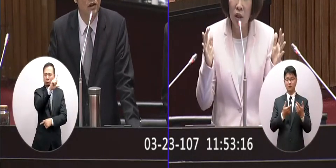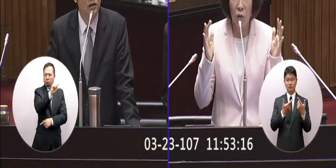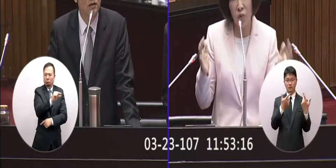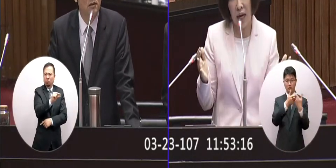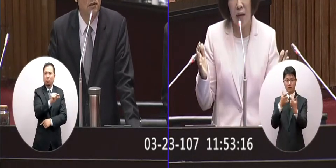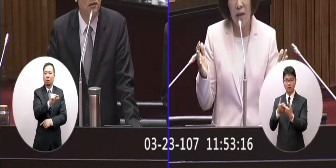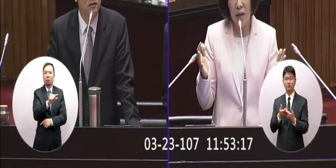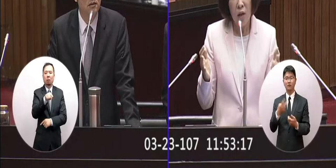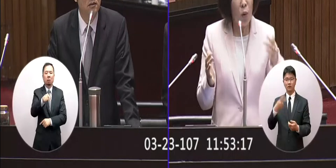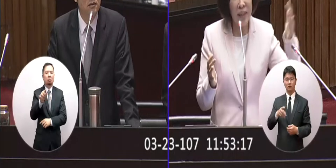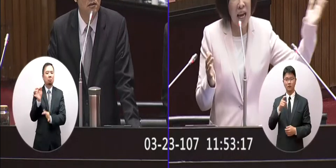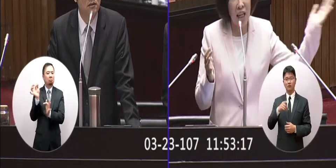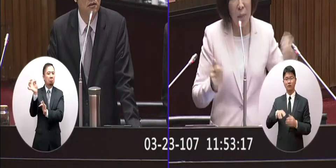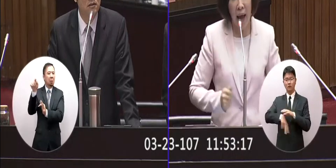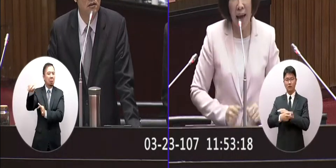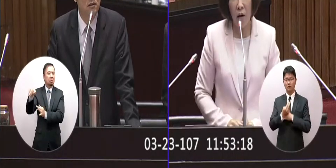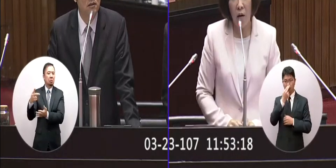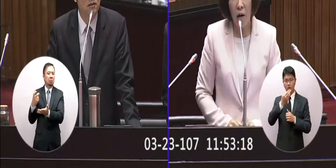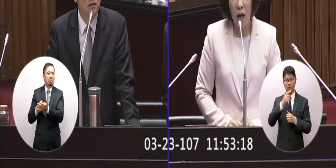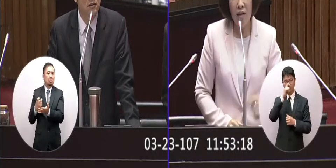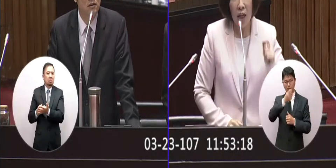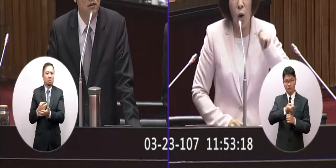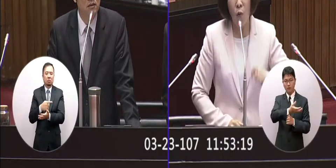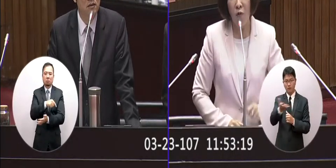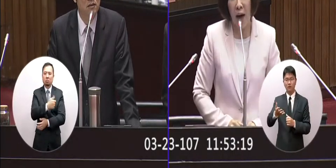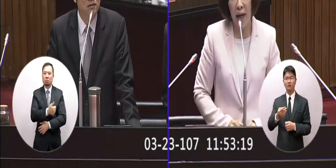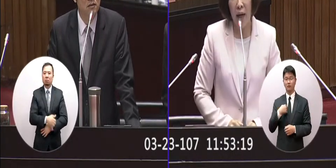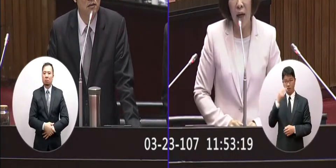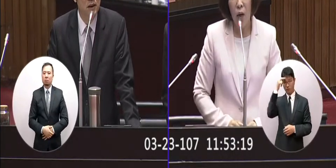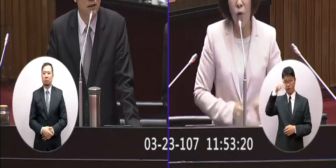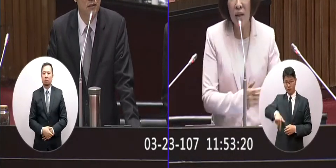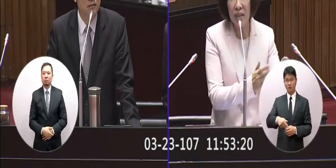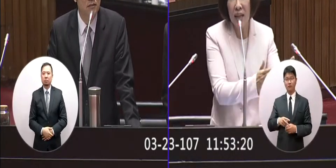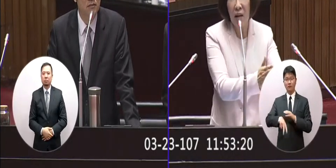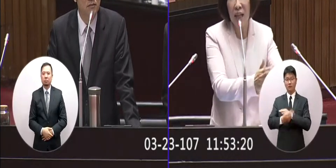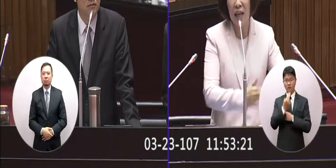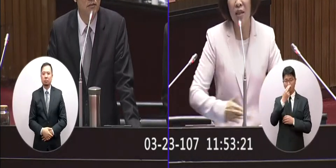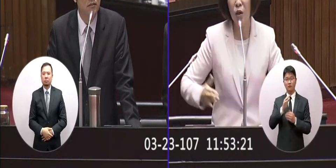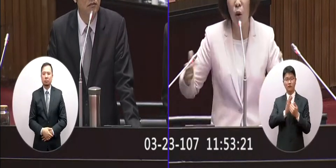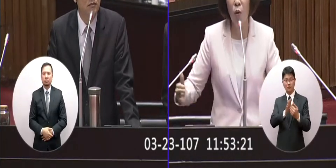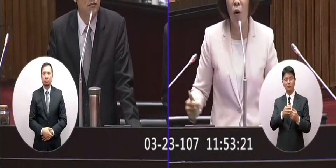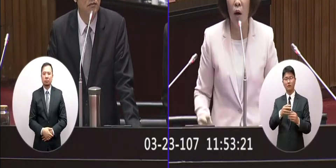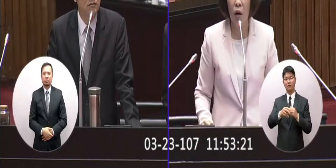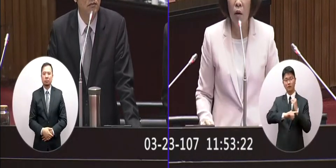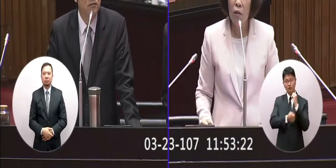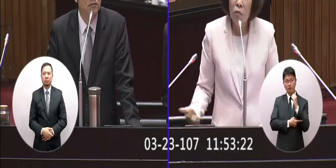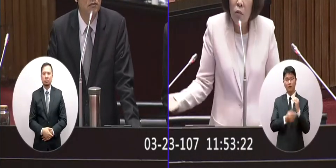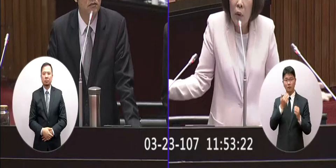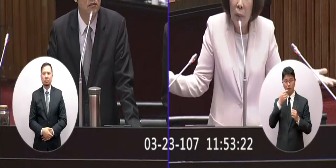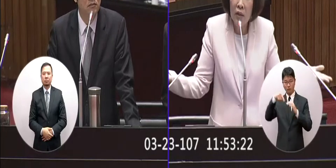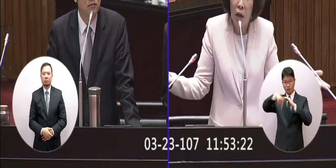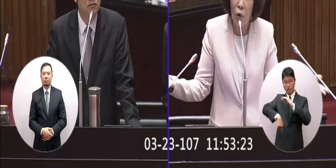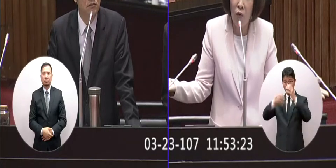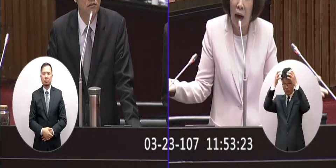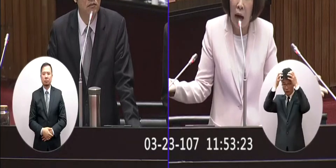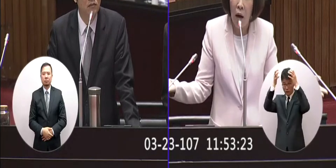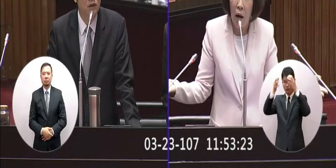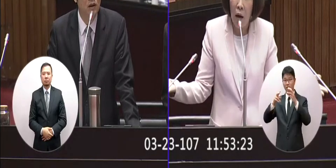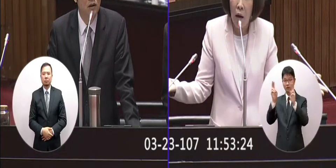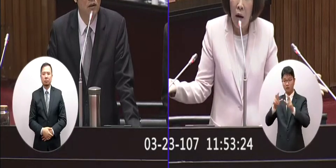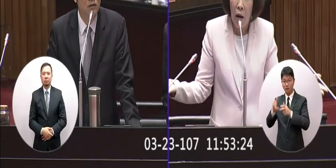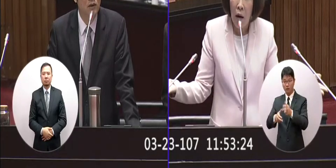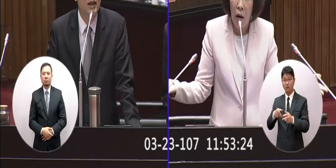对空气污染，我们下个礼拜还要审空污法嘞。如果深澳电厂这个都通过了，我们干嘛审空污